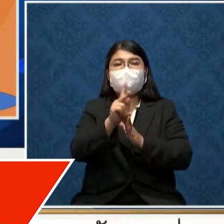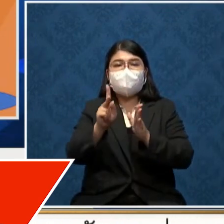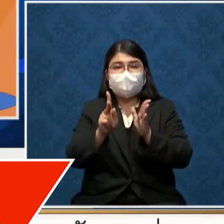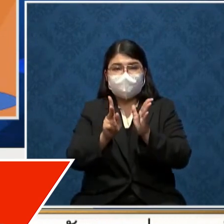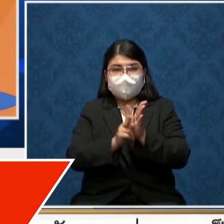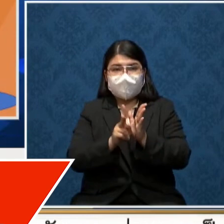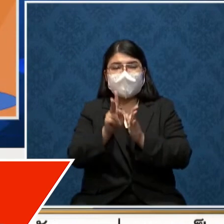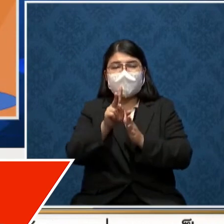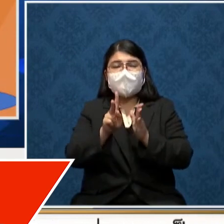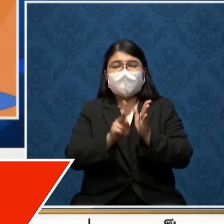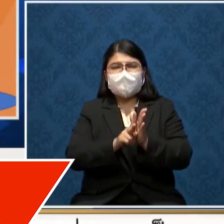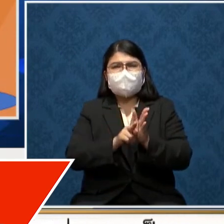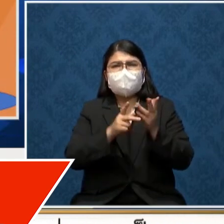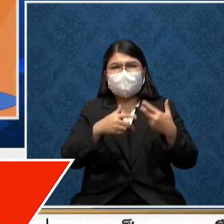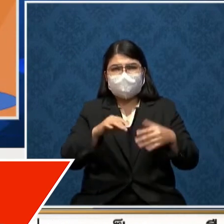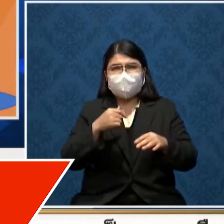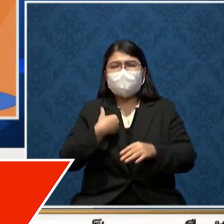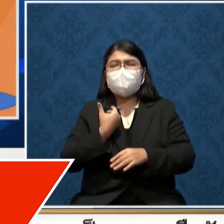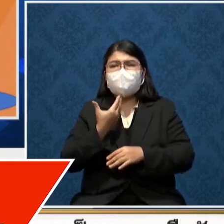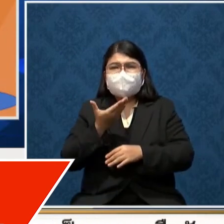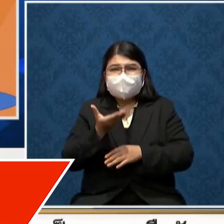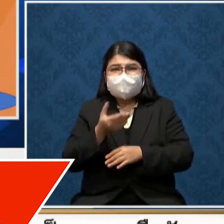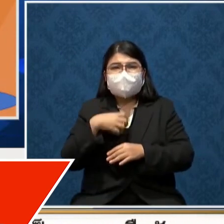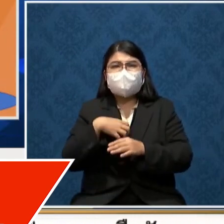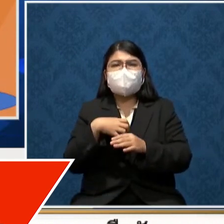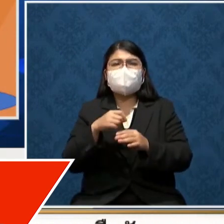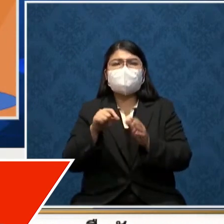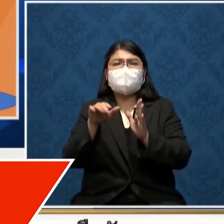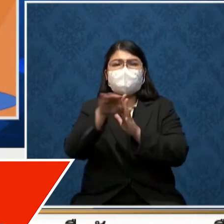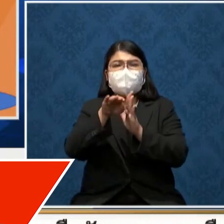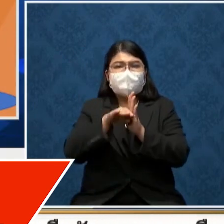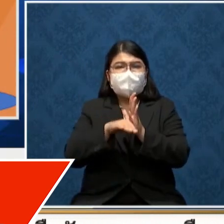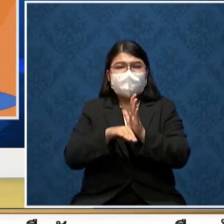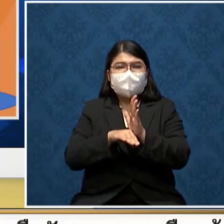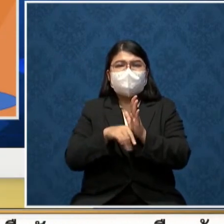และขอทราบหลักการโดยละเอียดคำถามแรกครับ